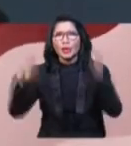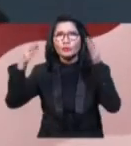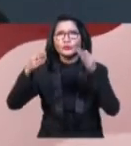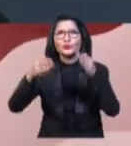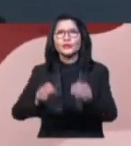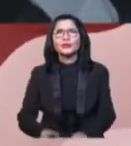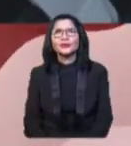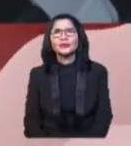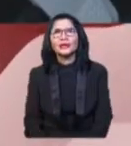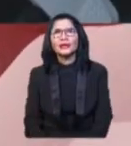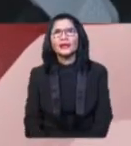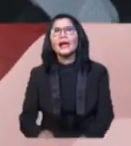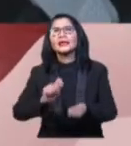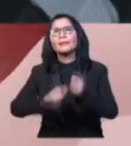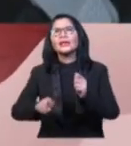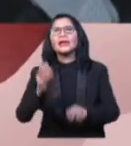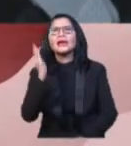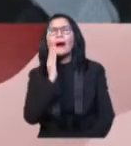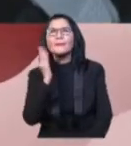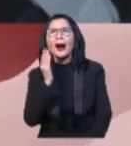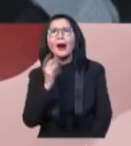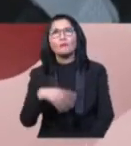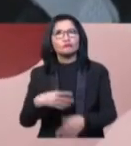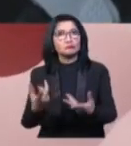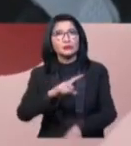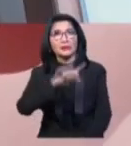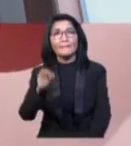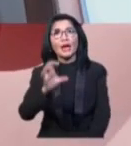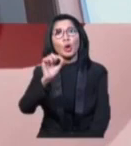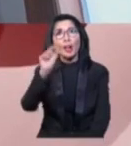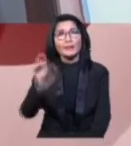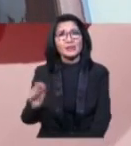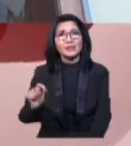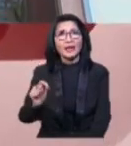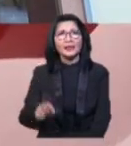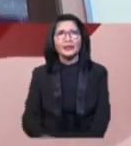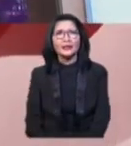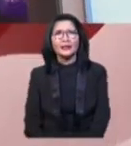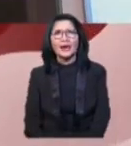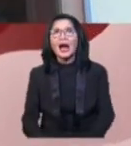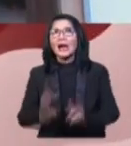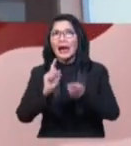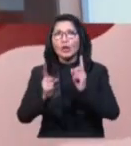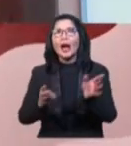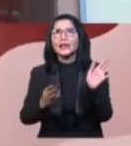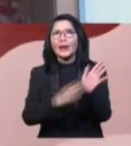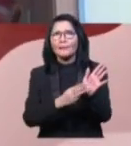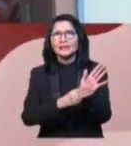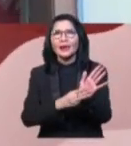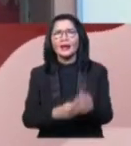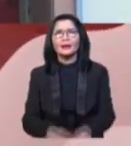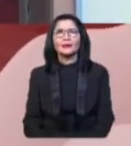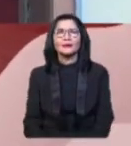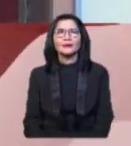diringankan lagi bunganya, bahkan ada yang sampai dengan 0% ketika memang ada kendala yang memang signifikan dari sisi